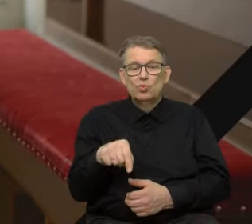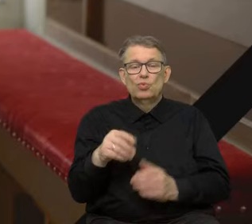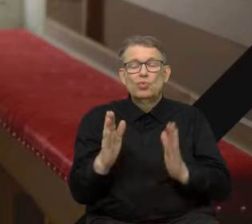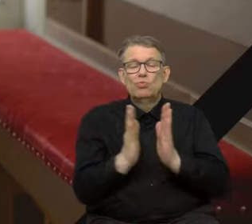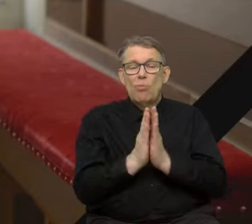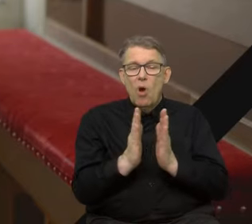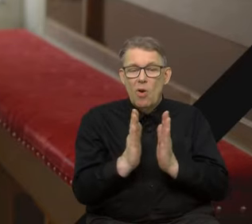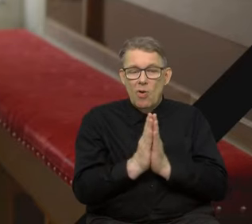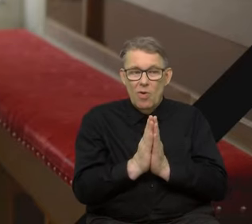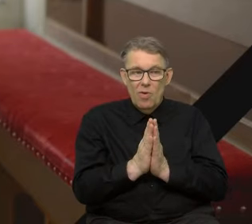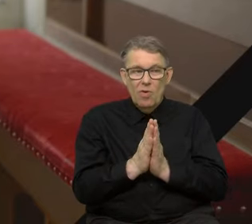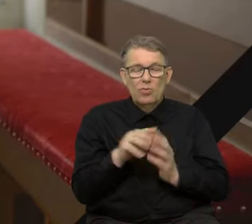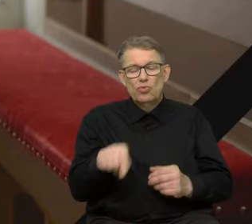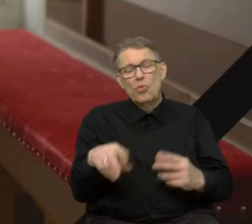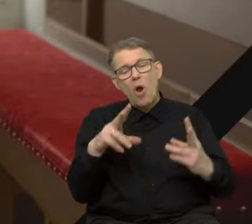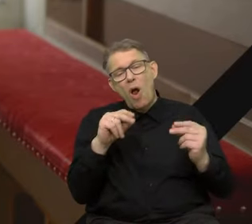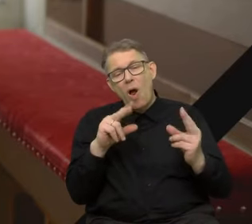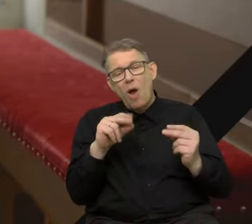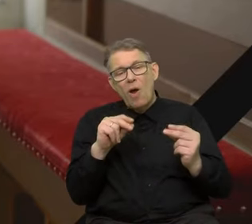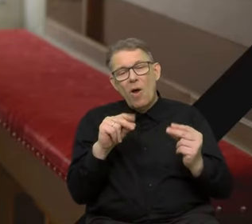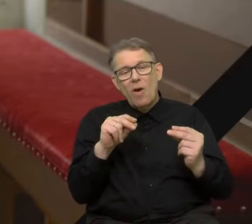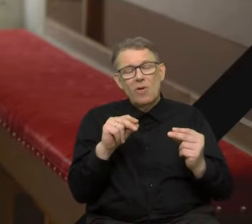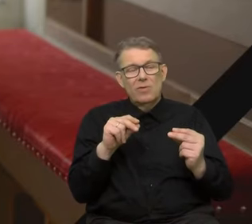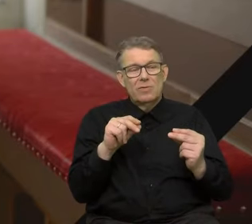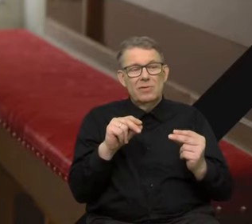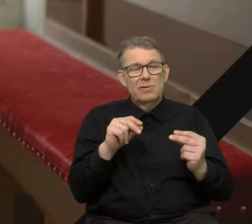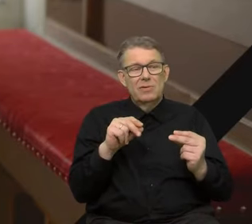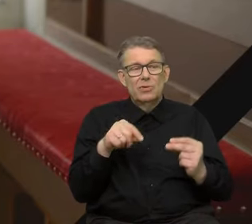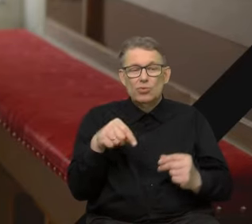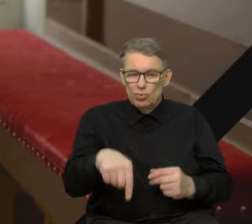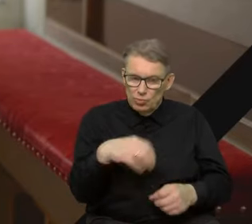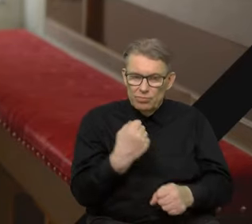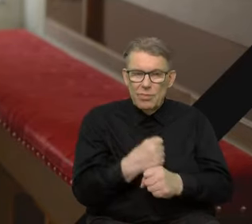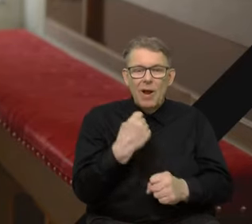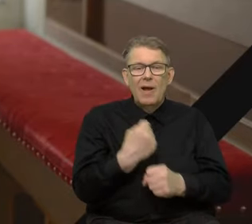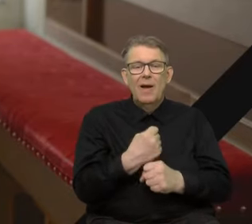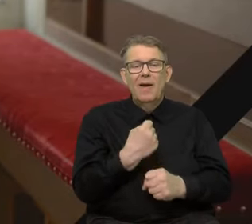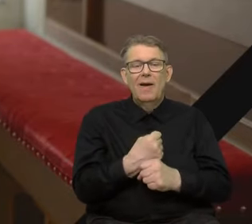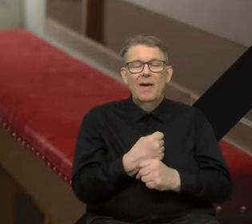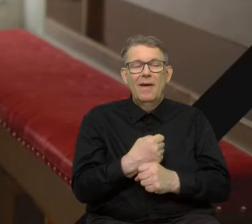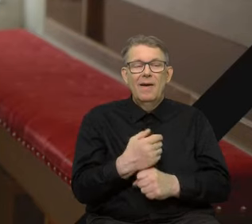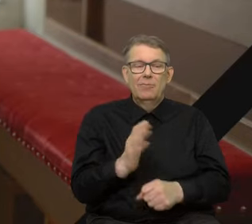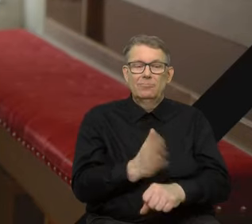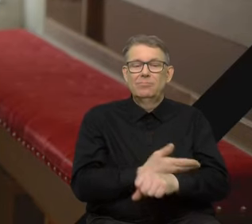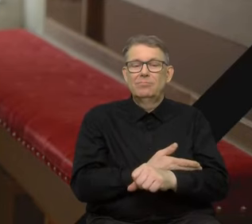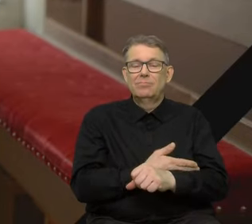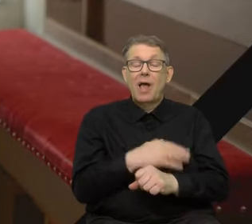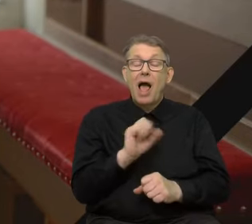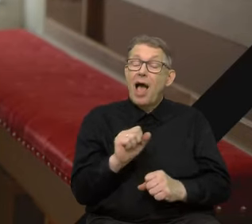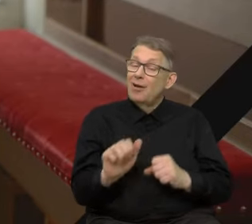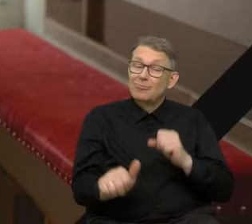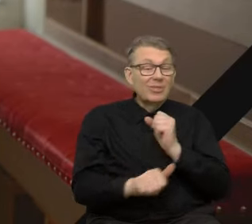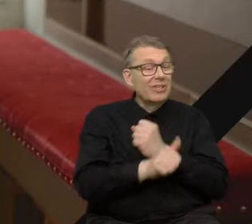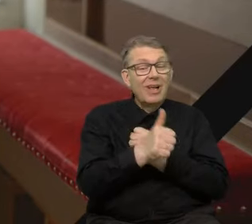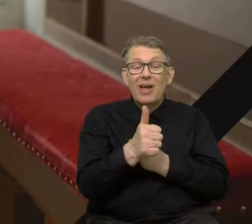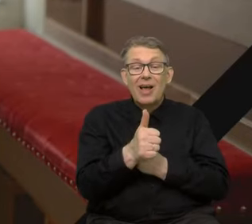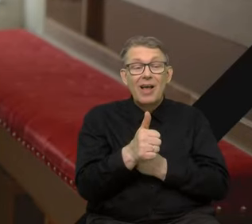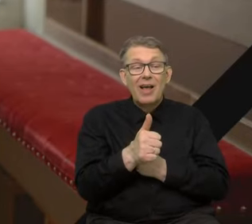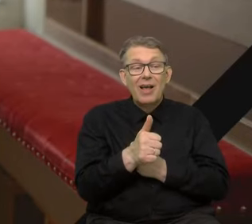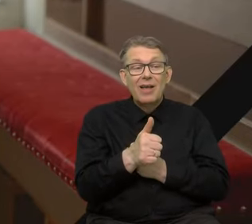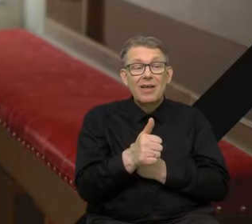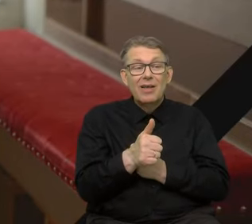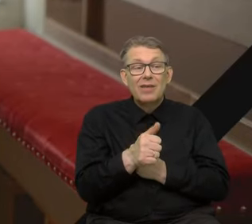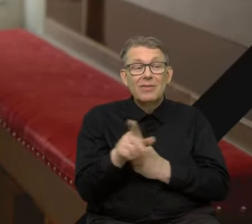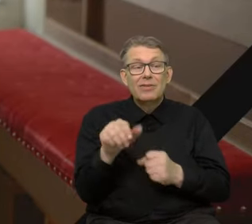tu rozmawiali, tu pracowali, a przede wszystkim potrafili